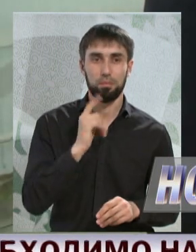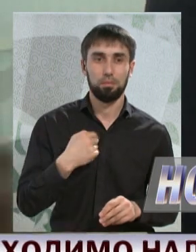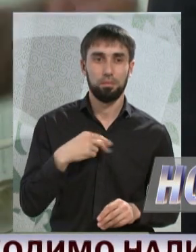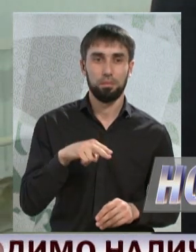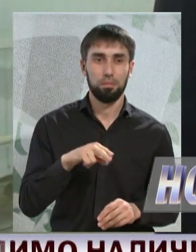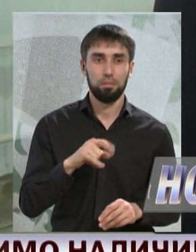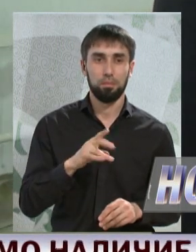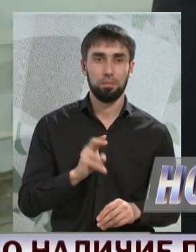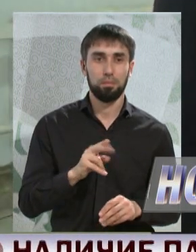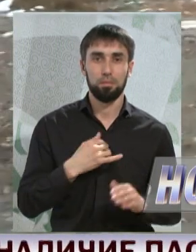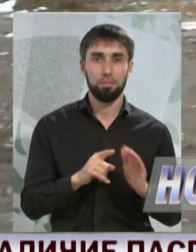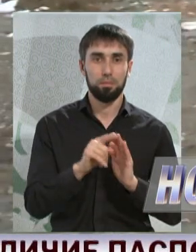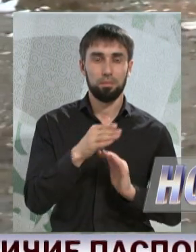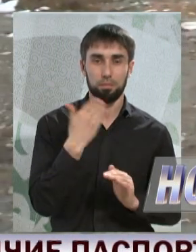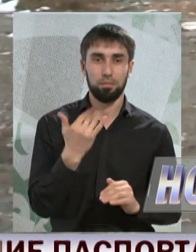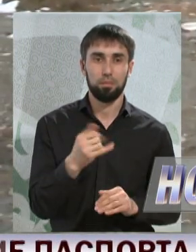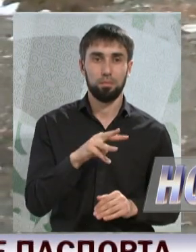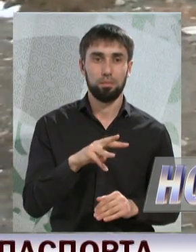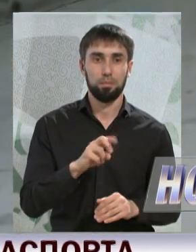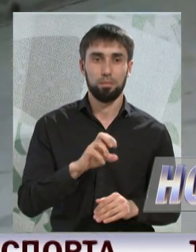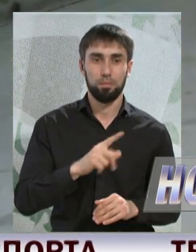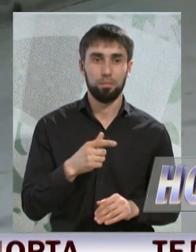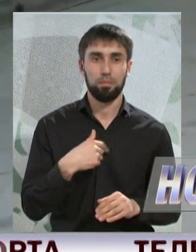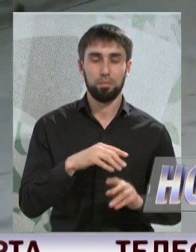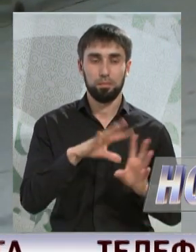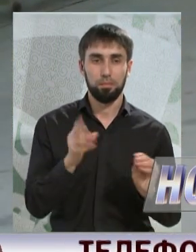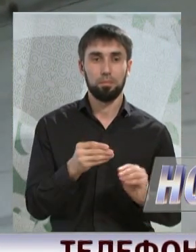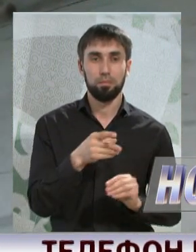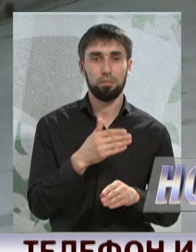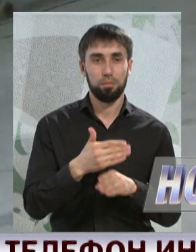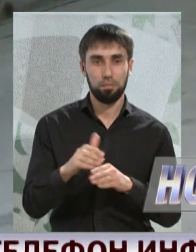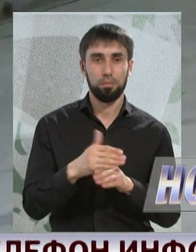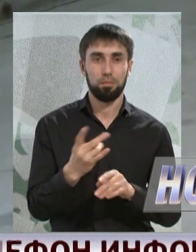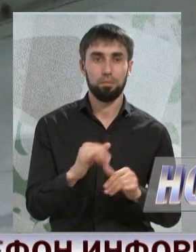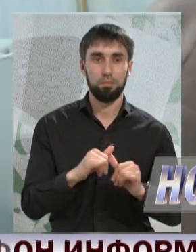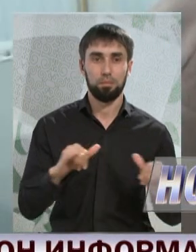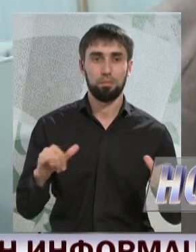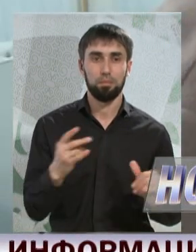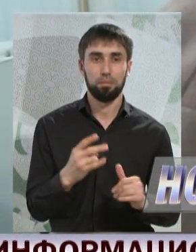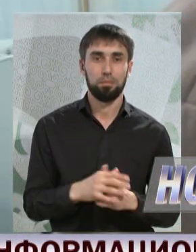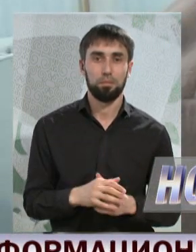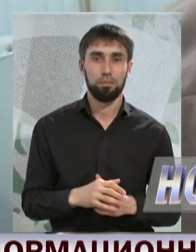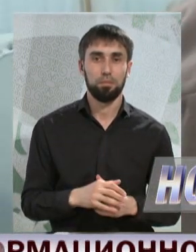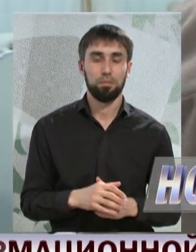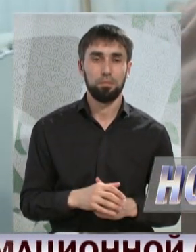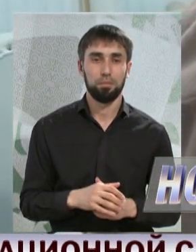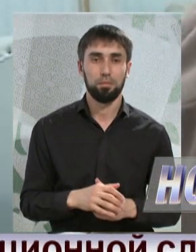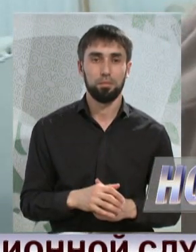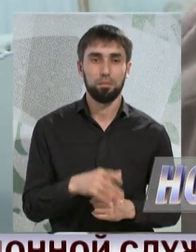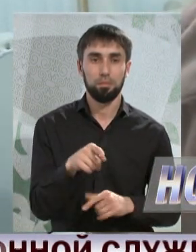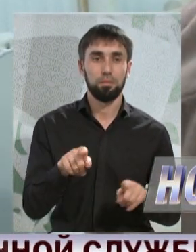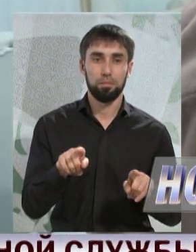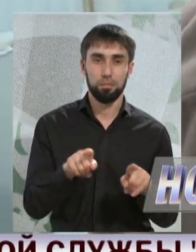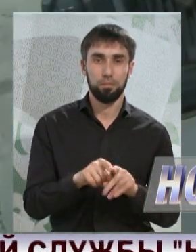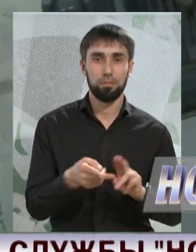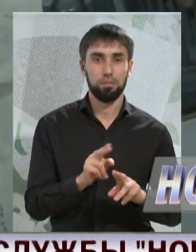распиловка круглого леса, пилорамы. Да? Ну, потихоньку расширяться, да? Махмуд Али Калиматов подчеркнул важность организации и поддержки подобных предприятий